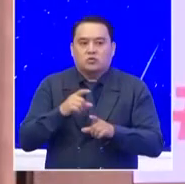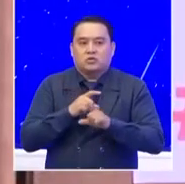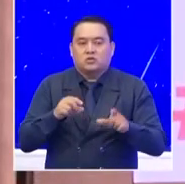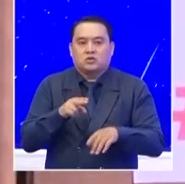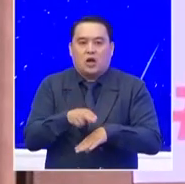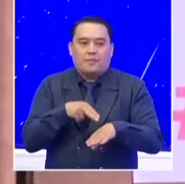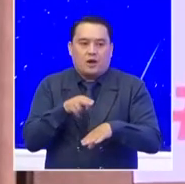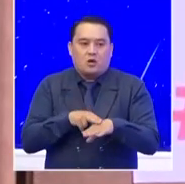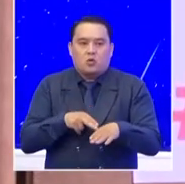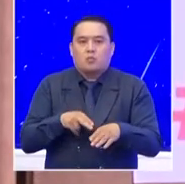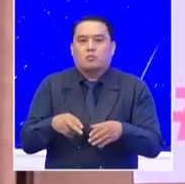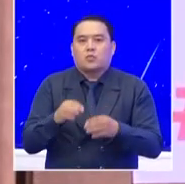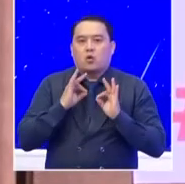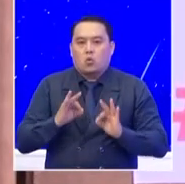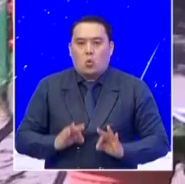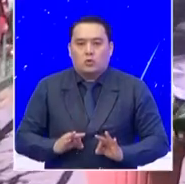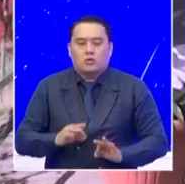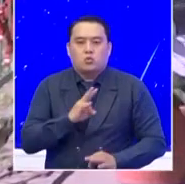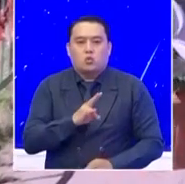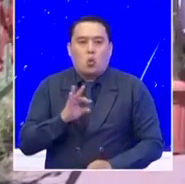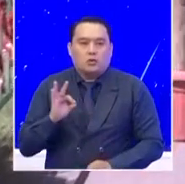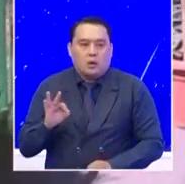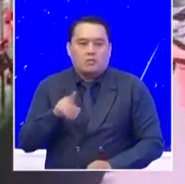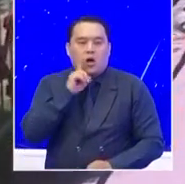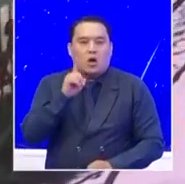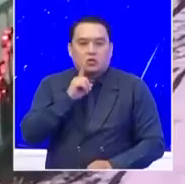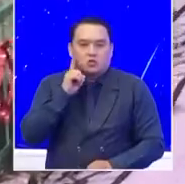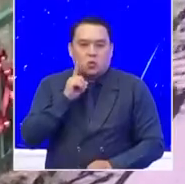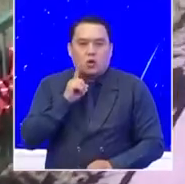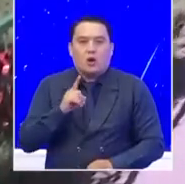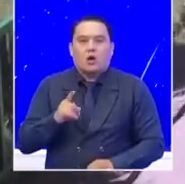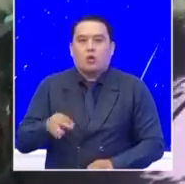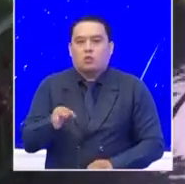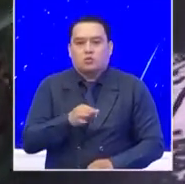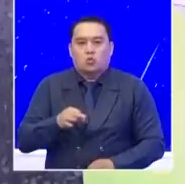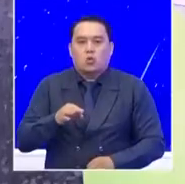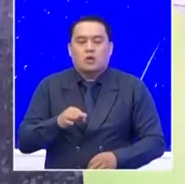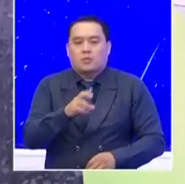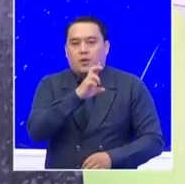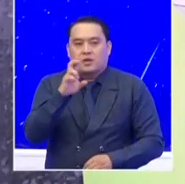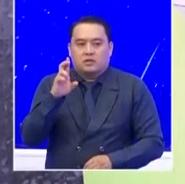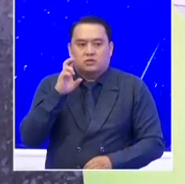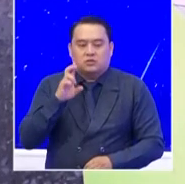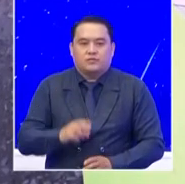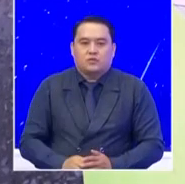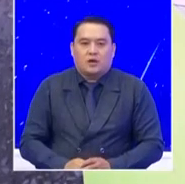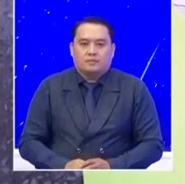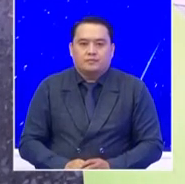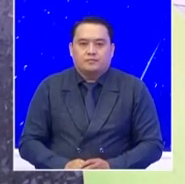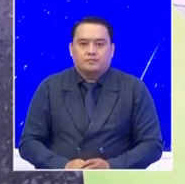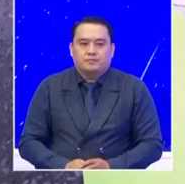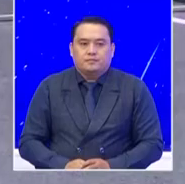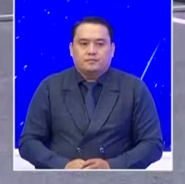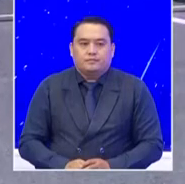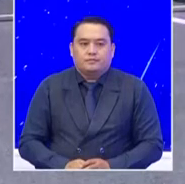ДВД, областной прокуратуры, партии «Нур-Отан», ее молодежного крыла, а также областной универсальной библиотеки имени Сакена Сейфуллина.